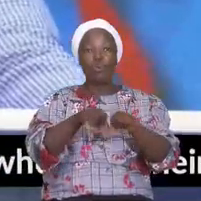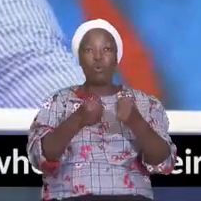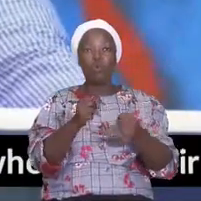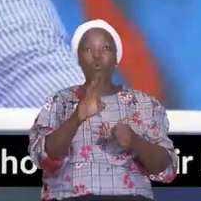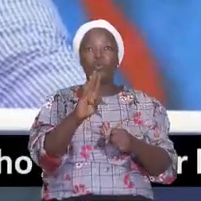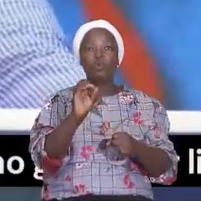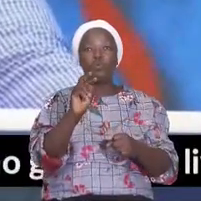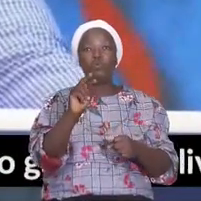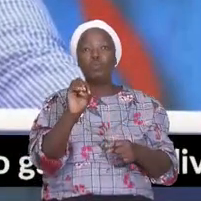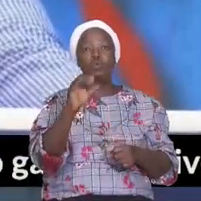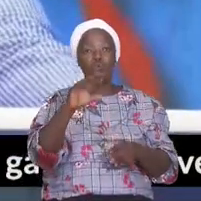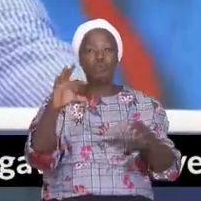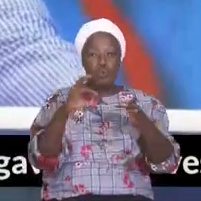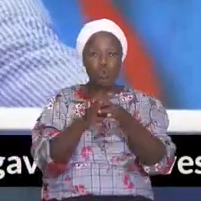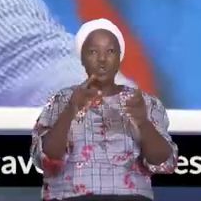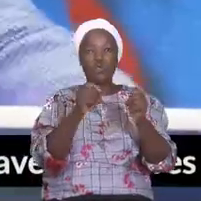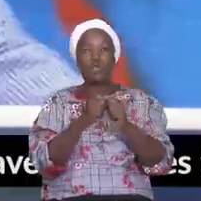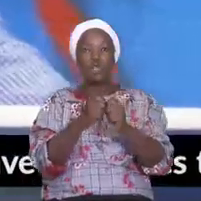seront fortifiés,